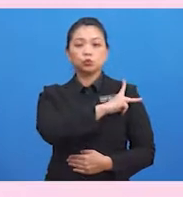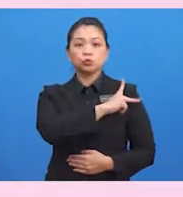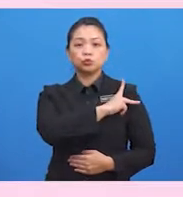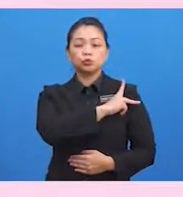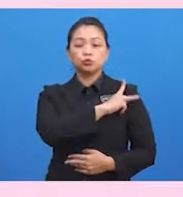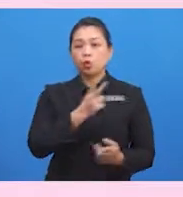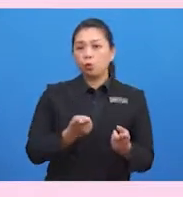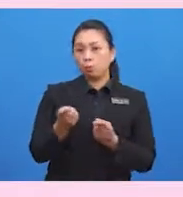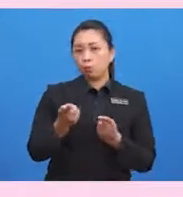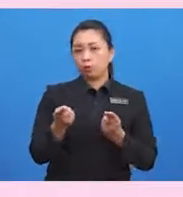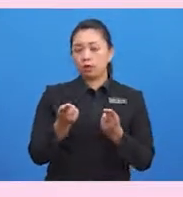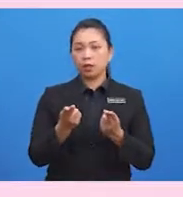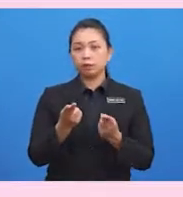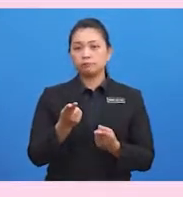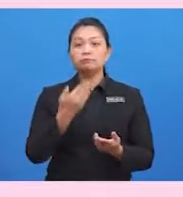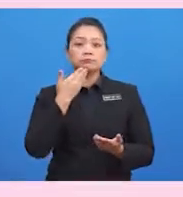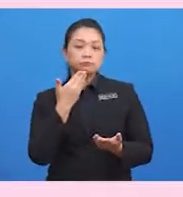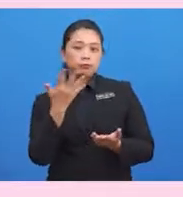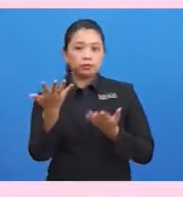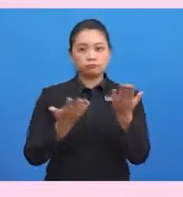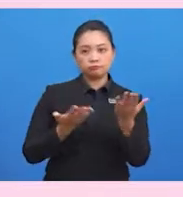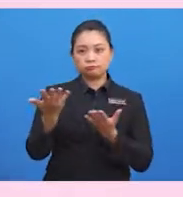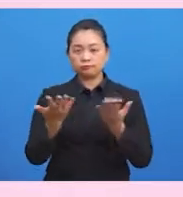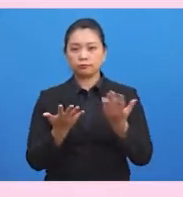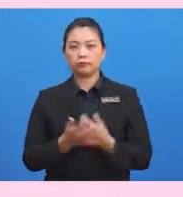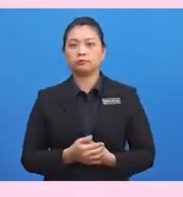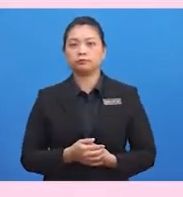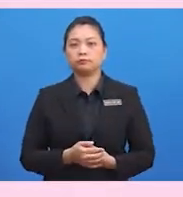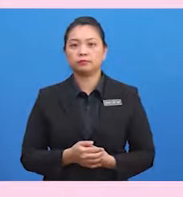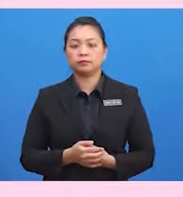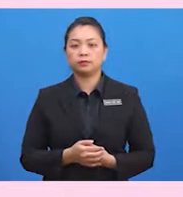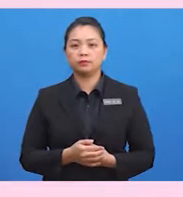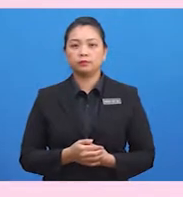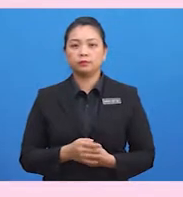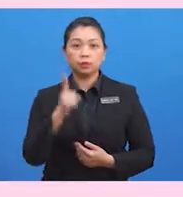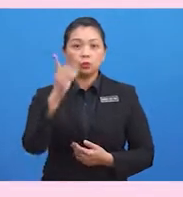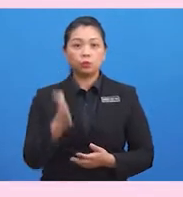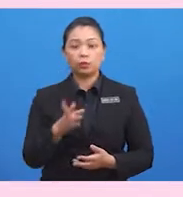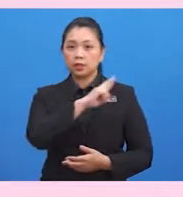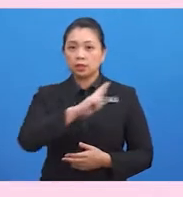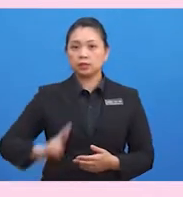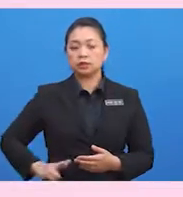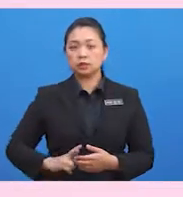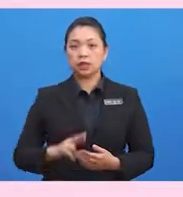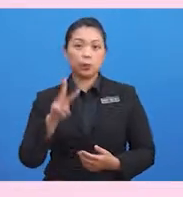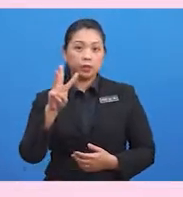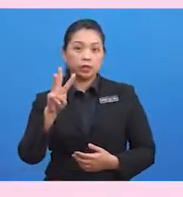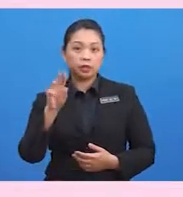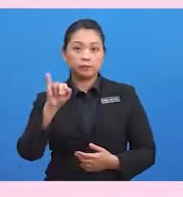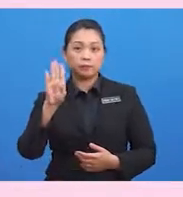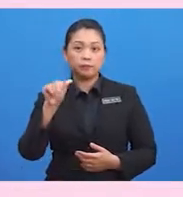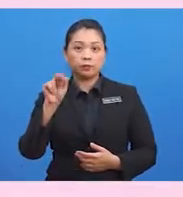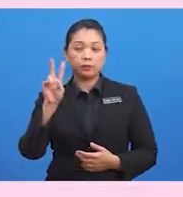menegakkan keadilan bagi Sebuah kerajaan seorang raja yang berwibawa juga dikaitkan dengan konsep